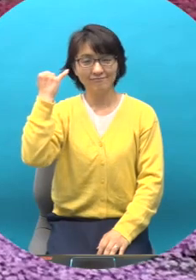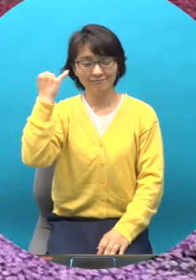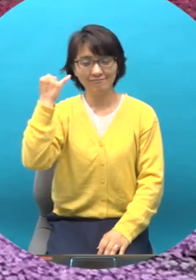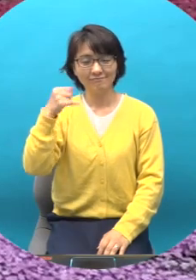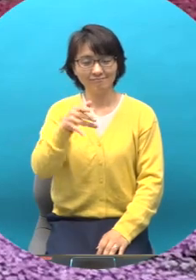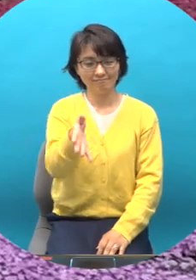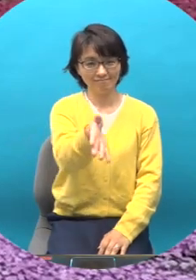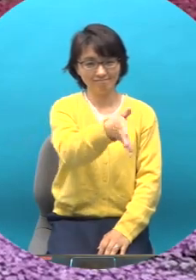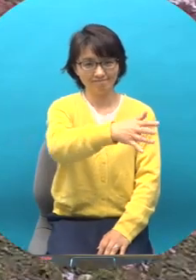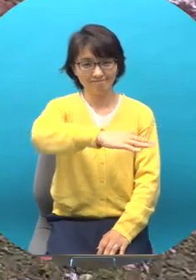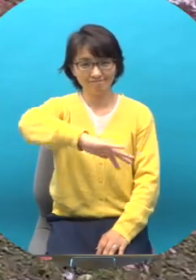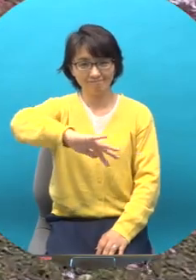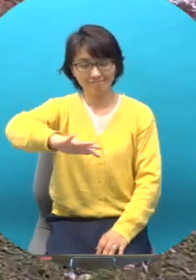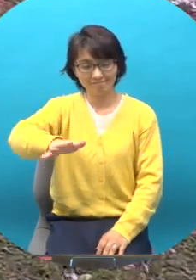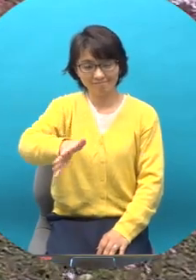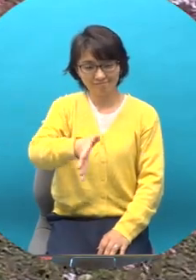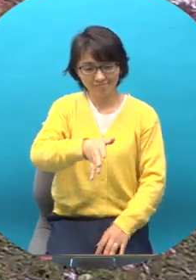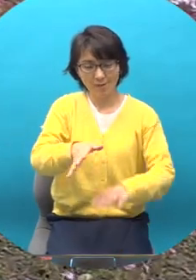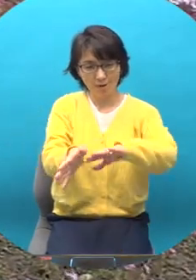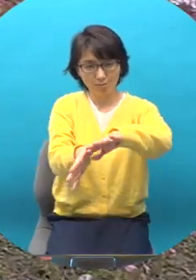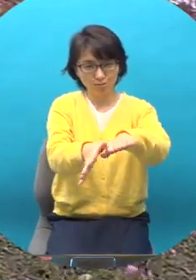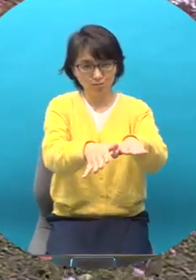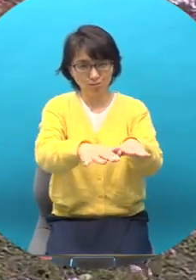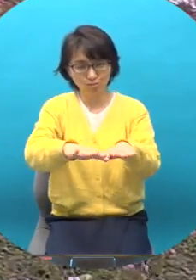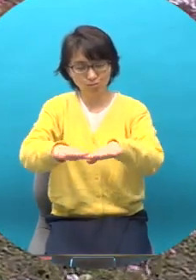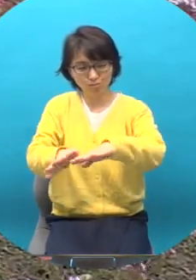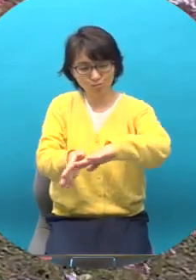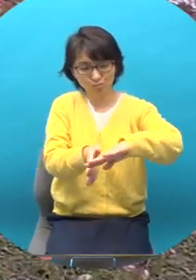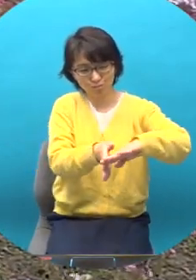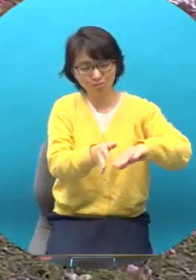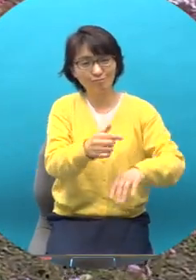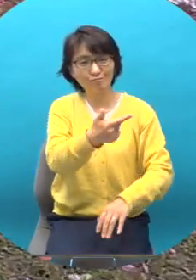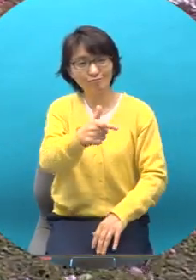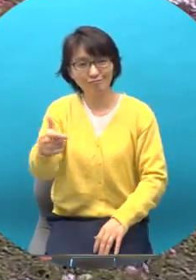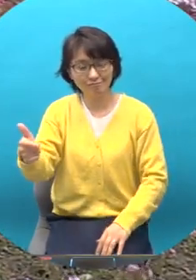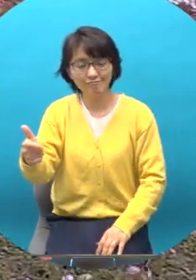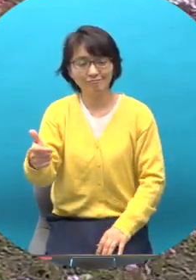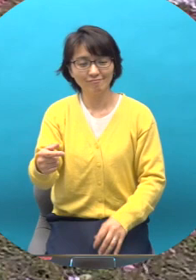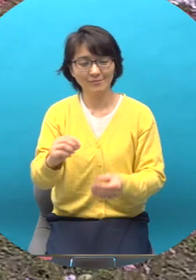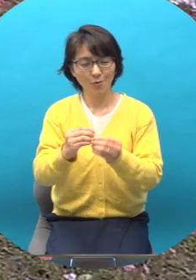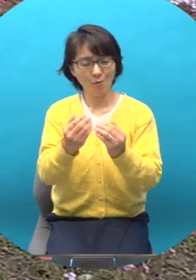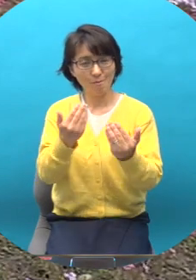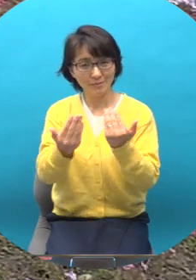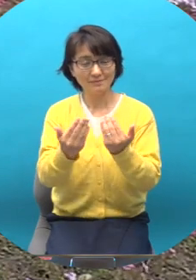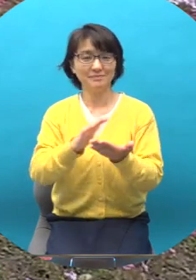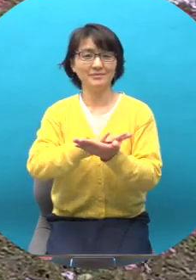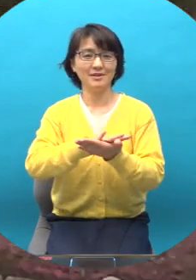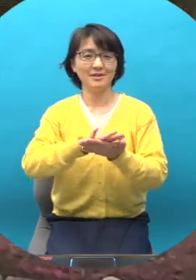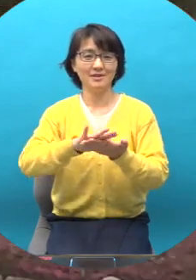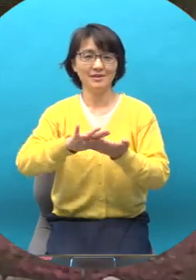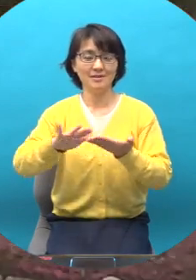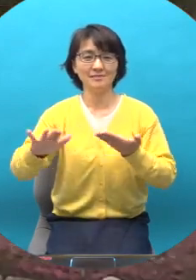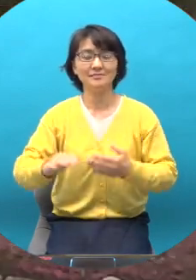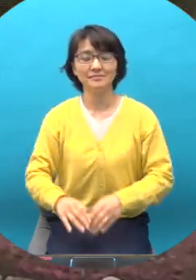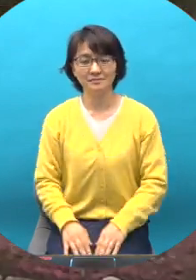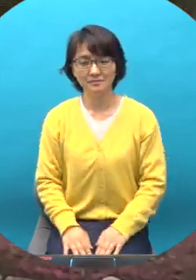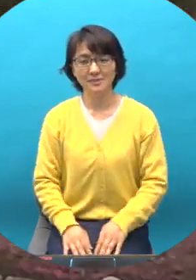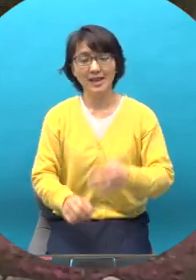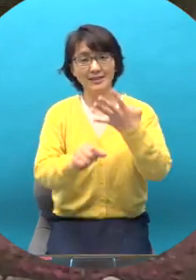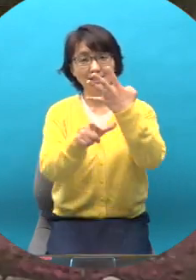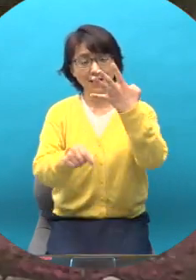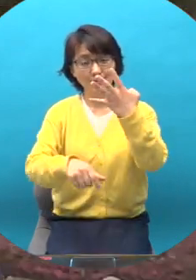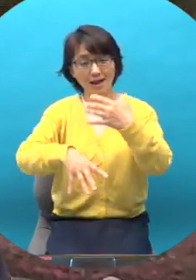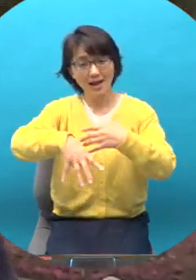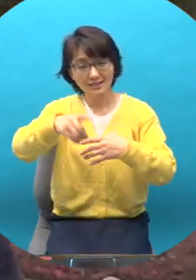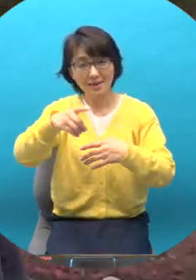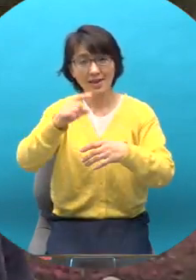帯状に連なり、渦巻きなどやうねりの模様を描き出しています。 4月初めに雪が